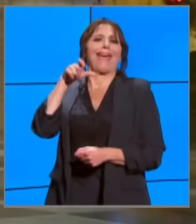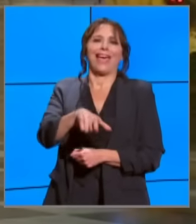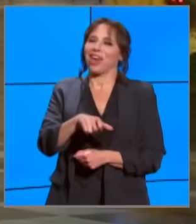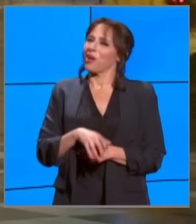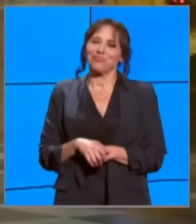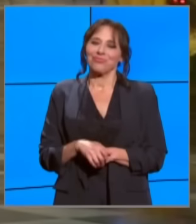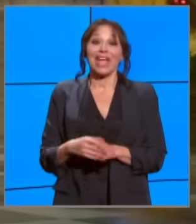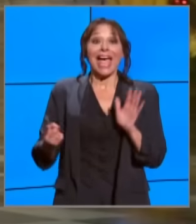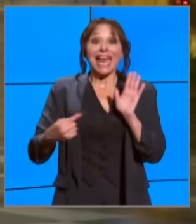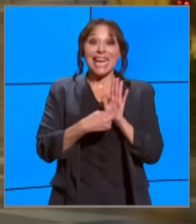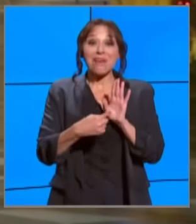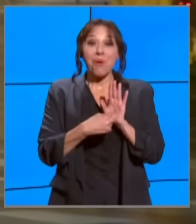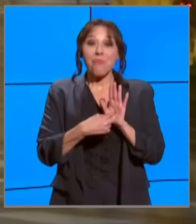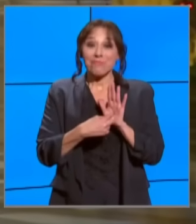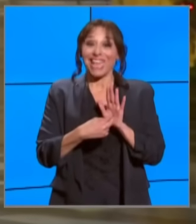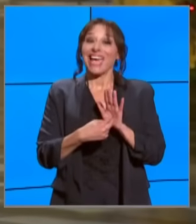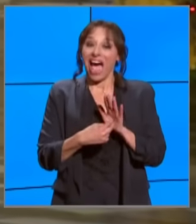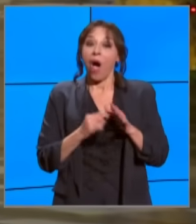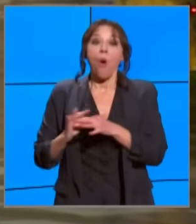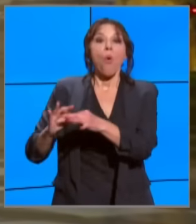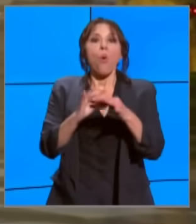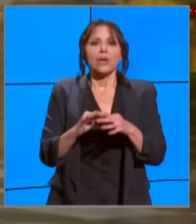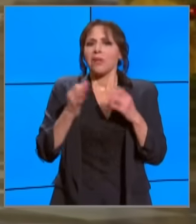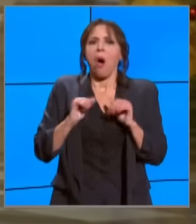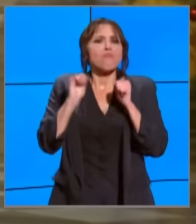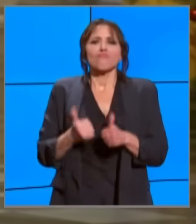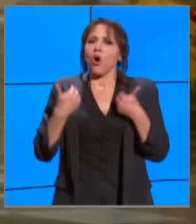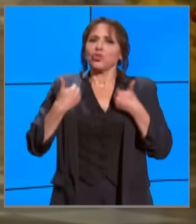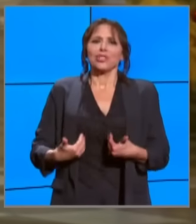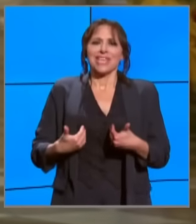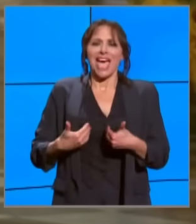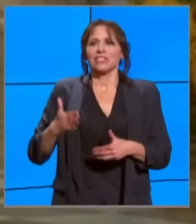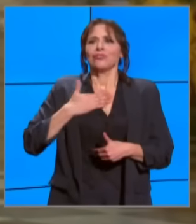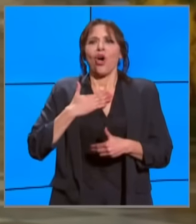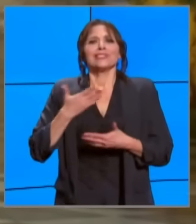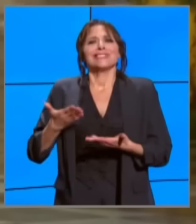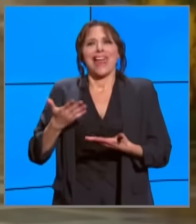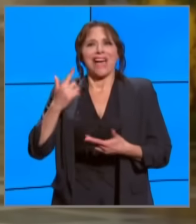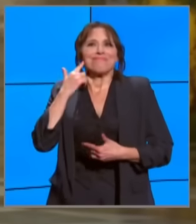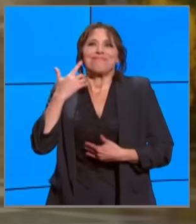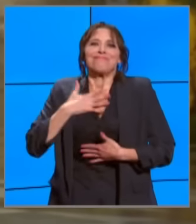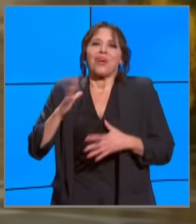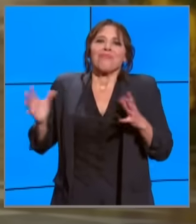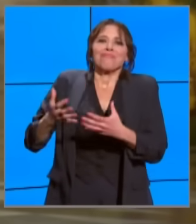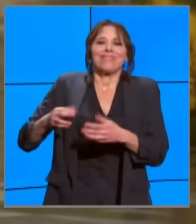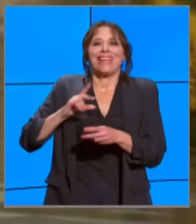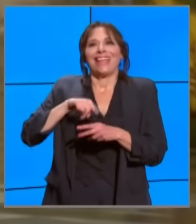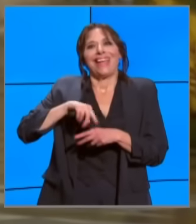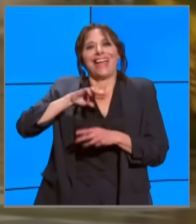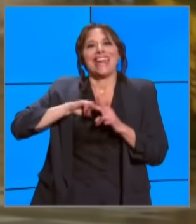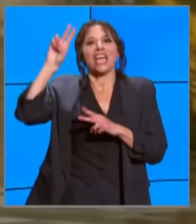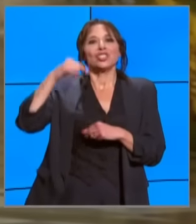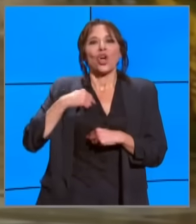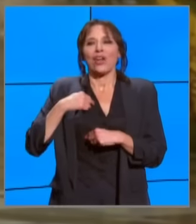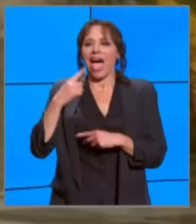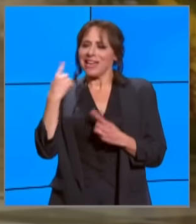Repubblica è un modo di essere di intendere la comunità Nazionale uno stato d'animo un atteggiamento che